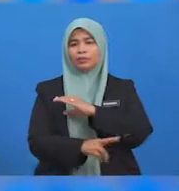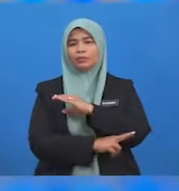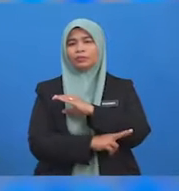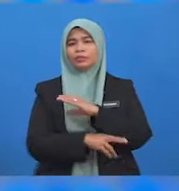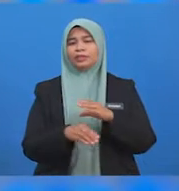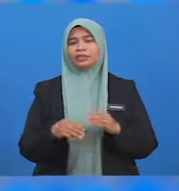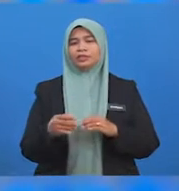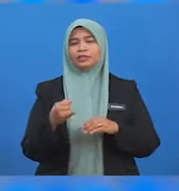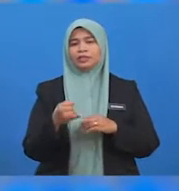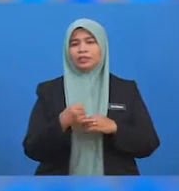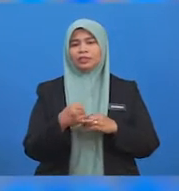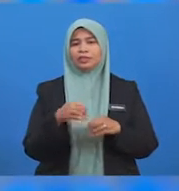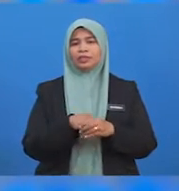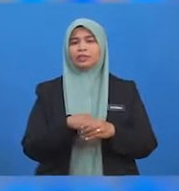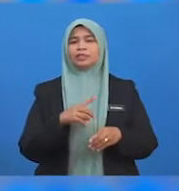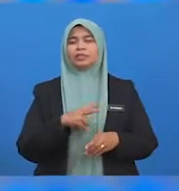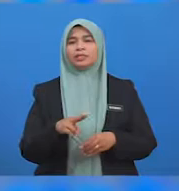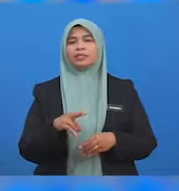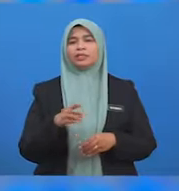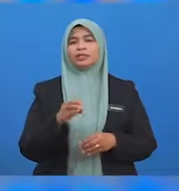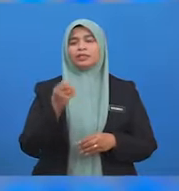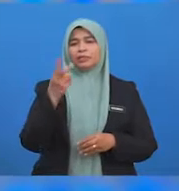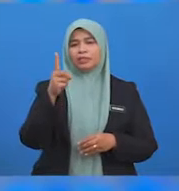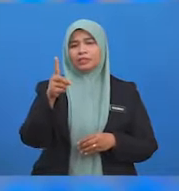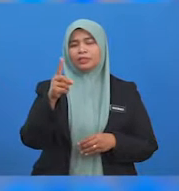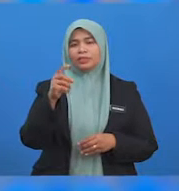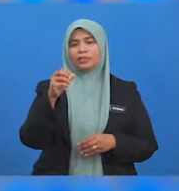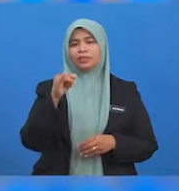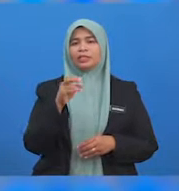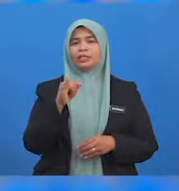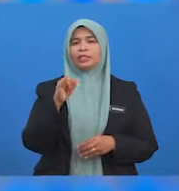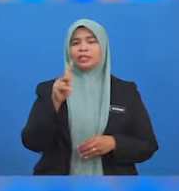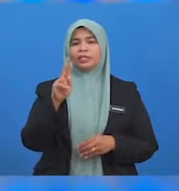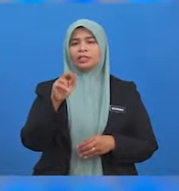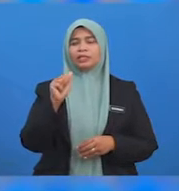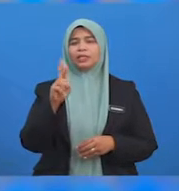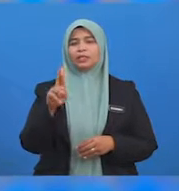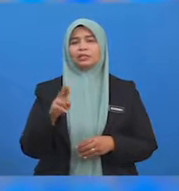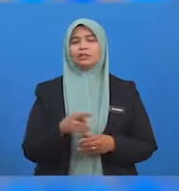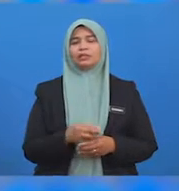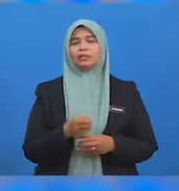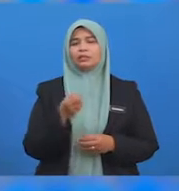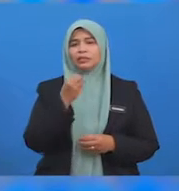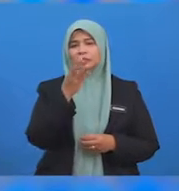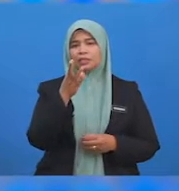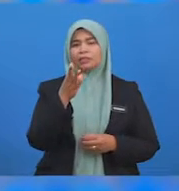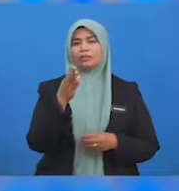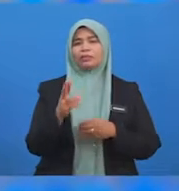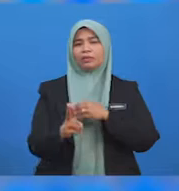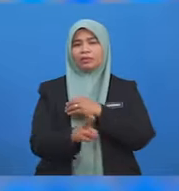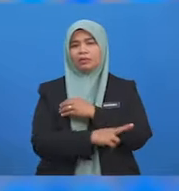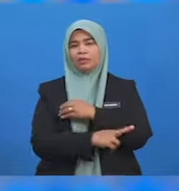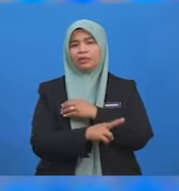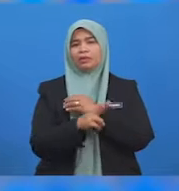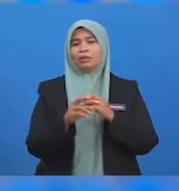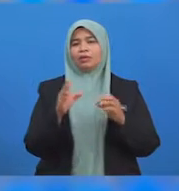tentang hak orang lain ke atas dirinya. Ianya merupakan kenyataan atau pengakuan